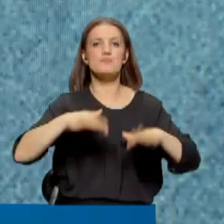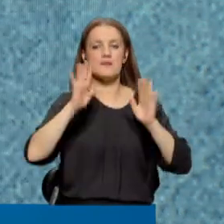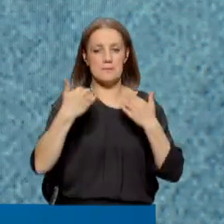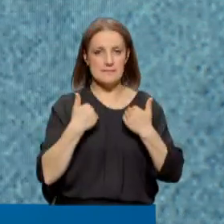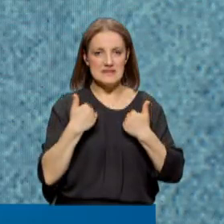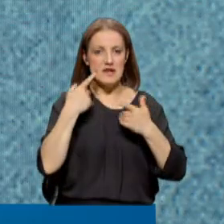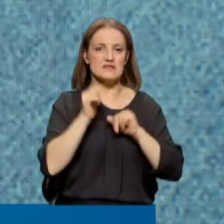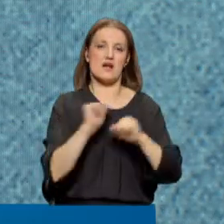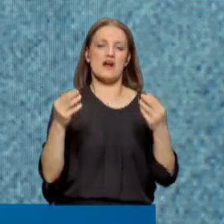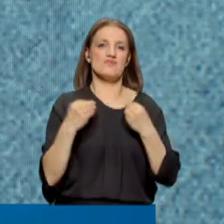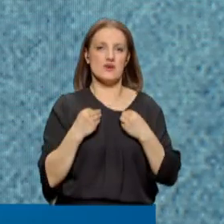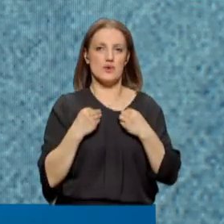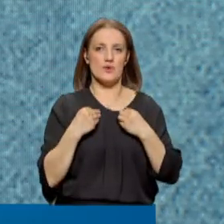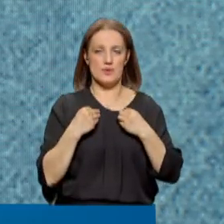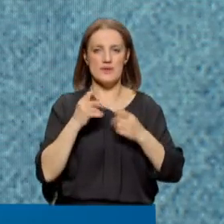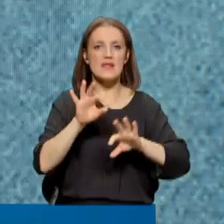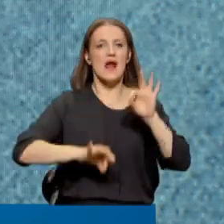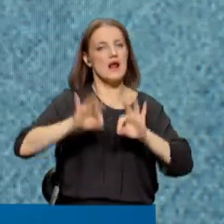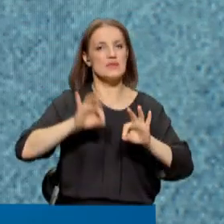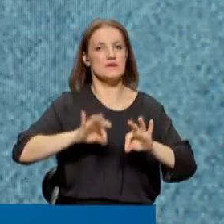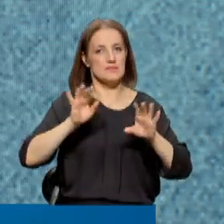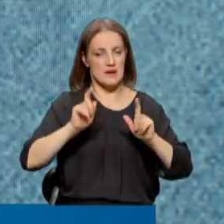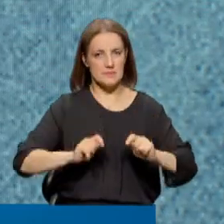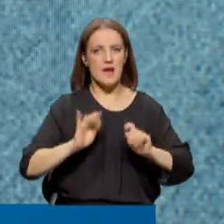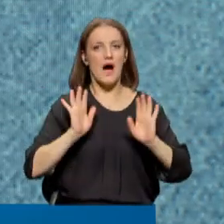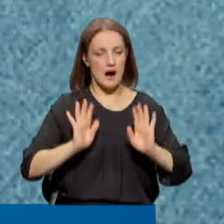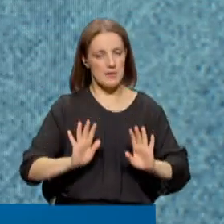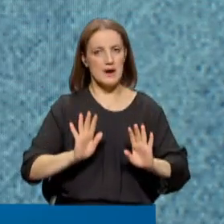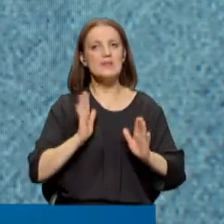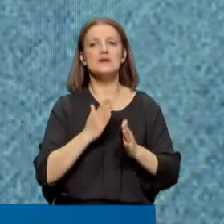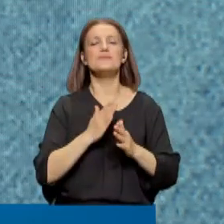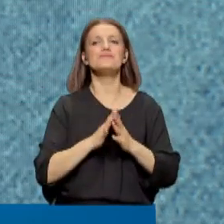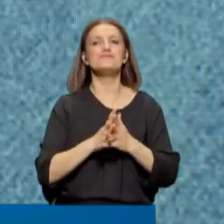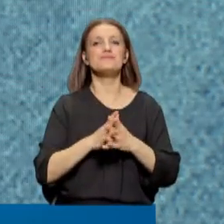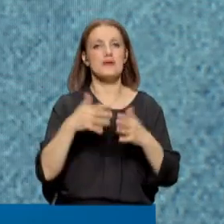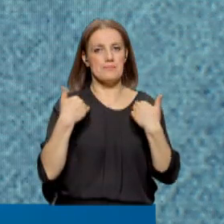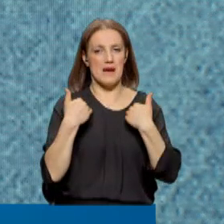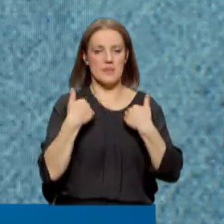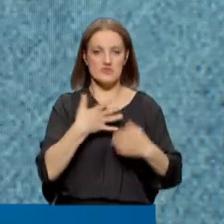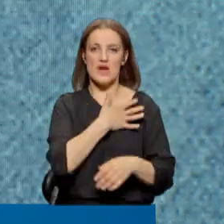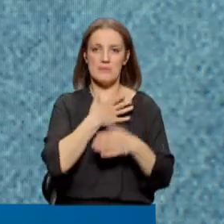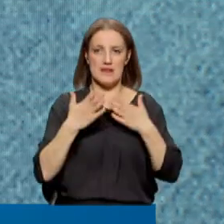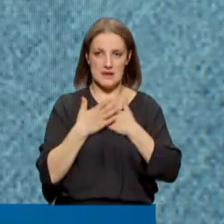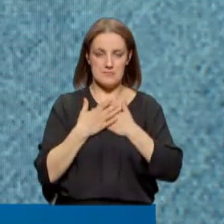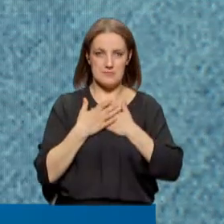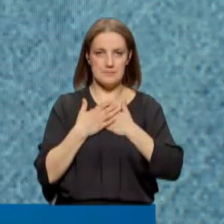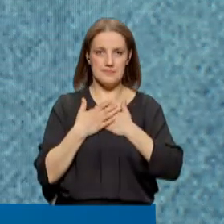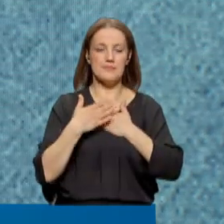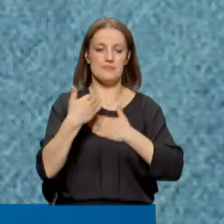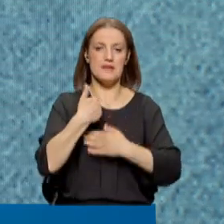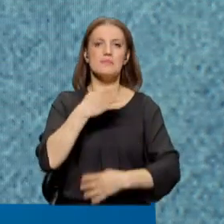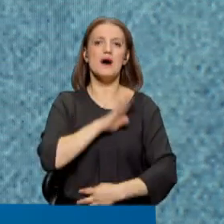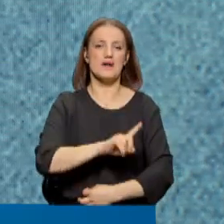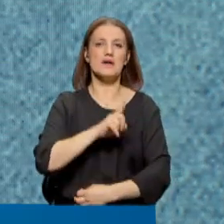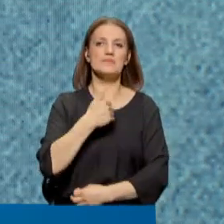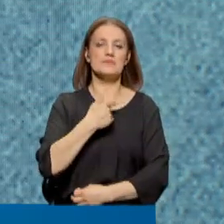bize de zarar veriyor değerlendirmesini yaptı. Ama devamına baktığımızda ben CHP'liyim ve benim adayım